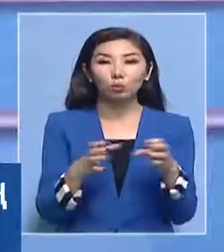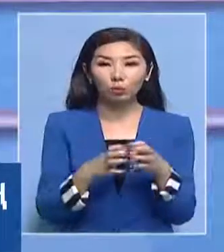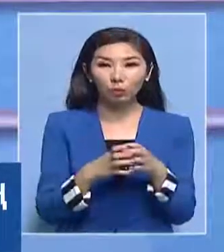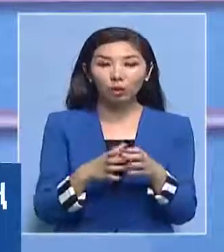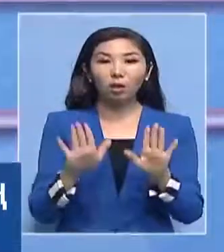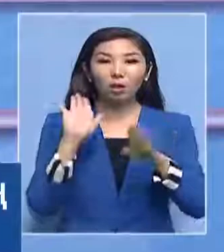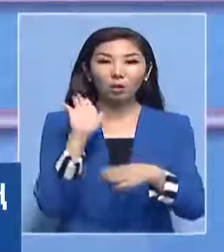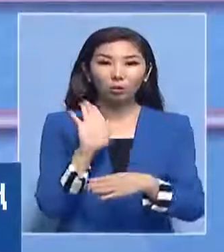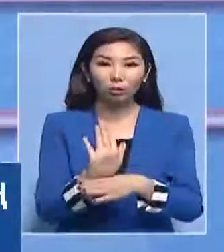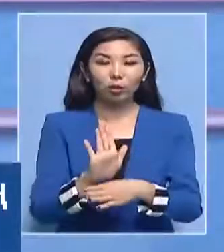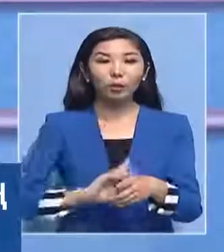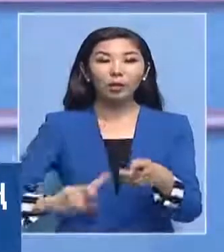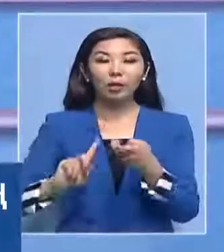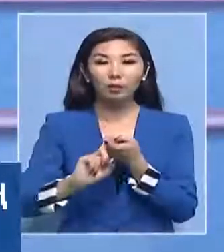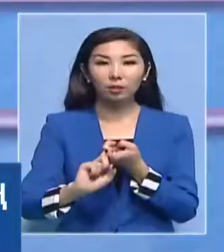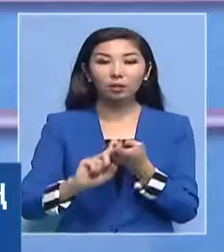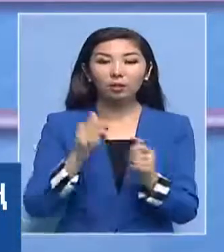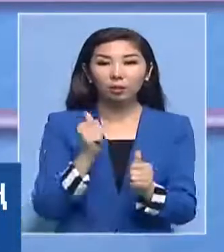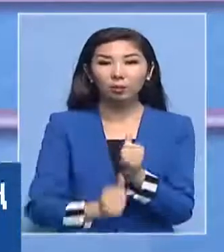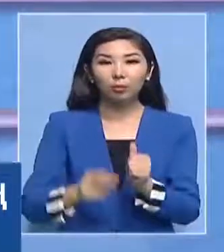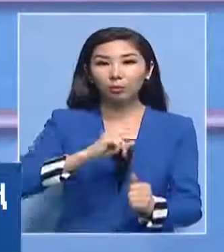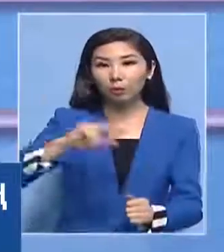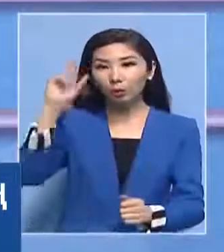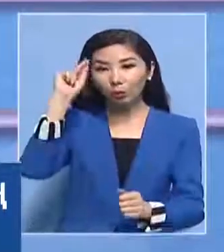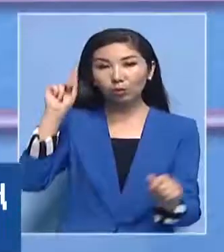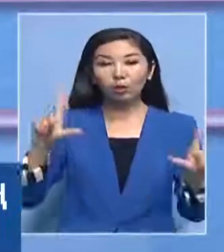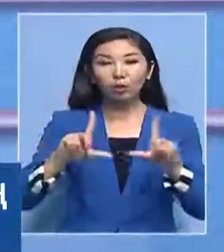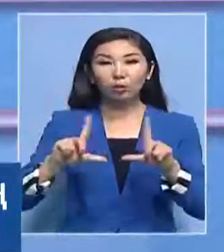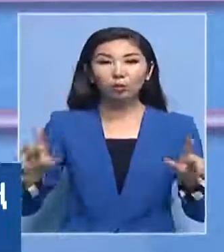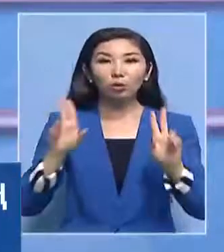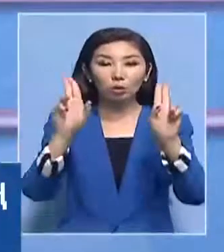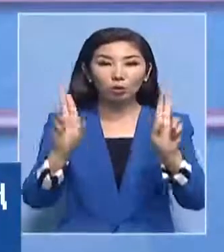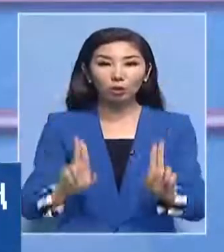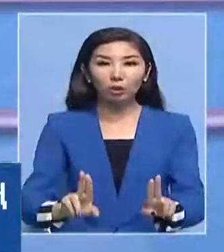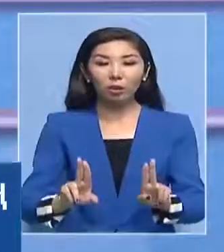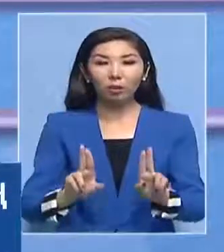комитетінің қаулысы негізінде өзіміздің кейбір білім беру мекемелерінің ұжымдық шарттарымен